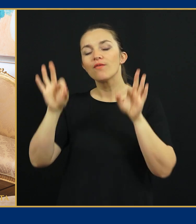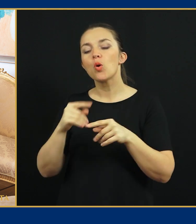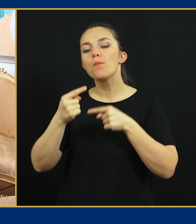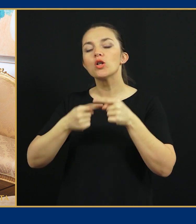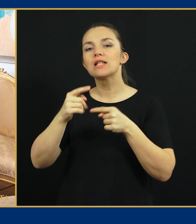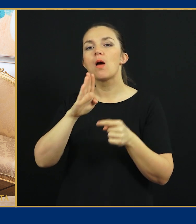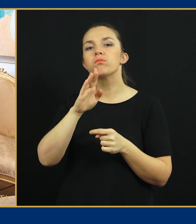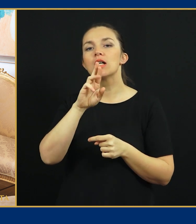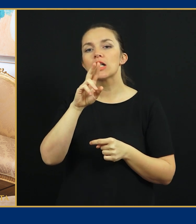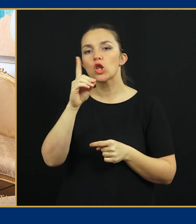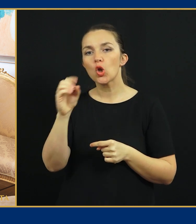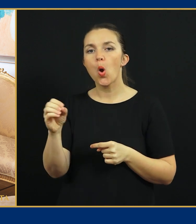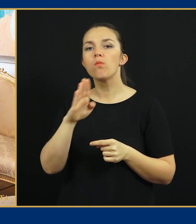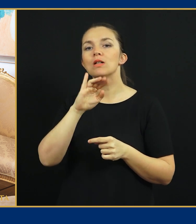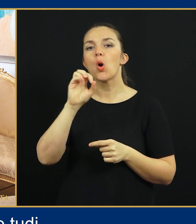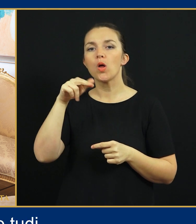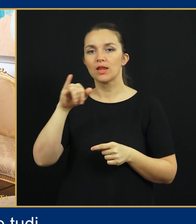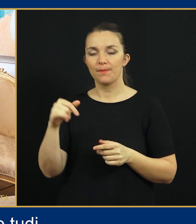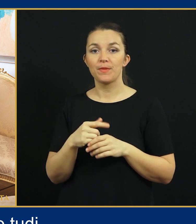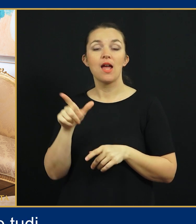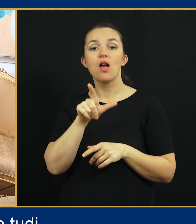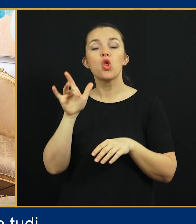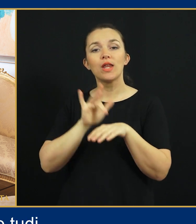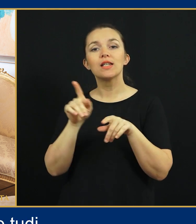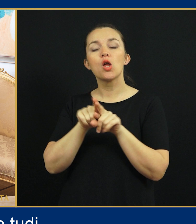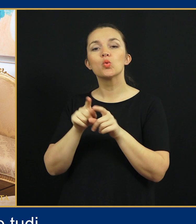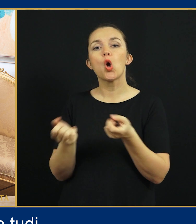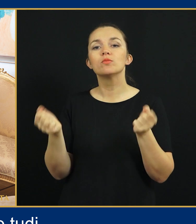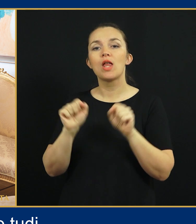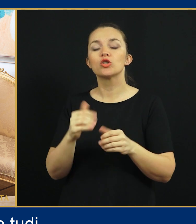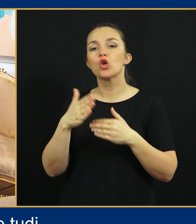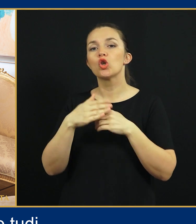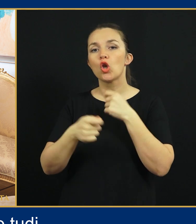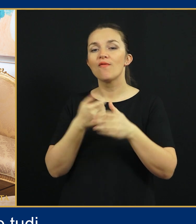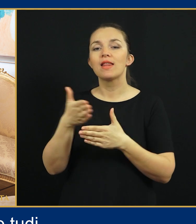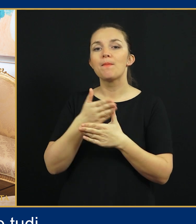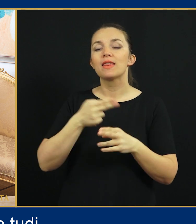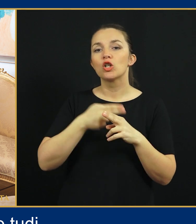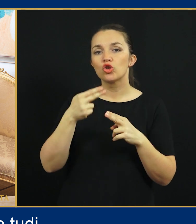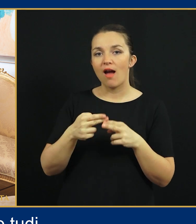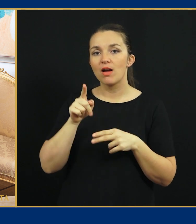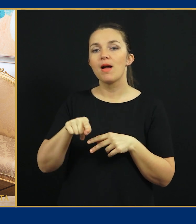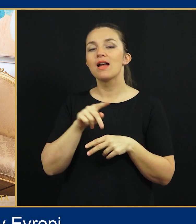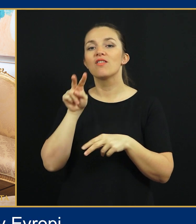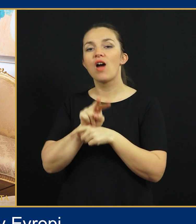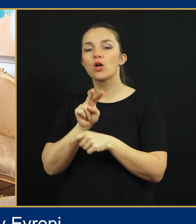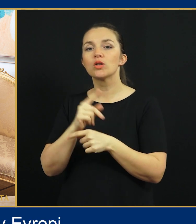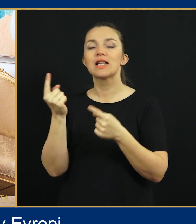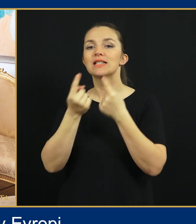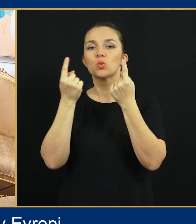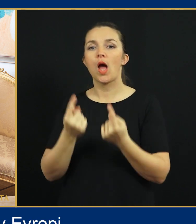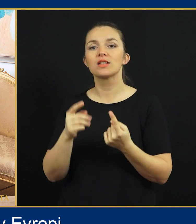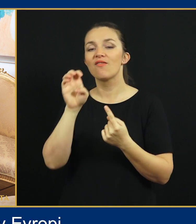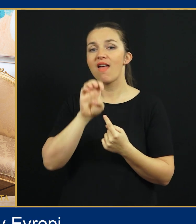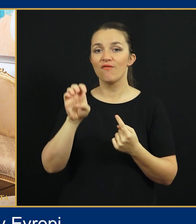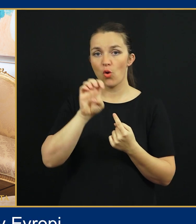procesa Brdo-Brioni. Dotaknila pa sta se tudi gospodarskega sodelovanja med državama in varnostne situacije